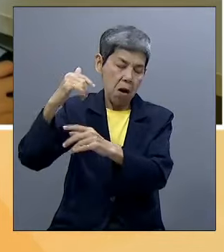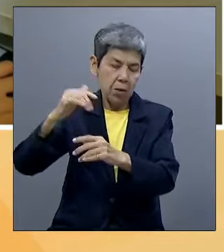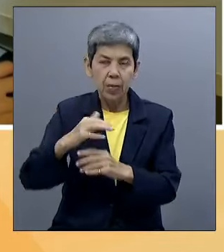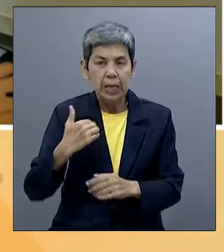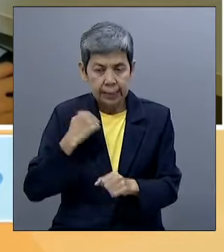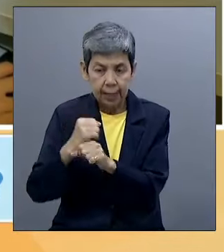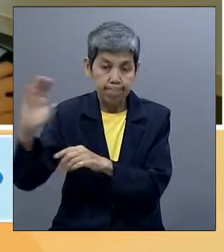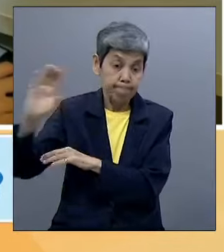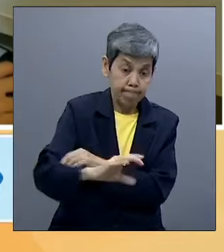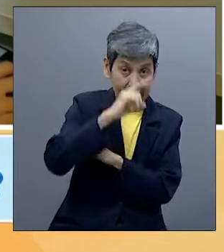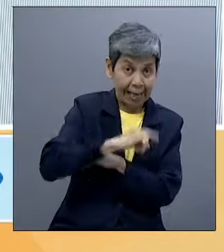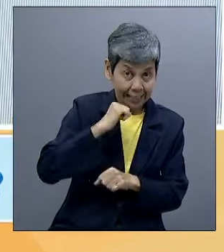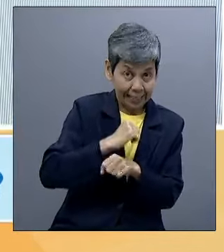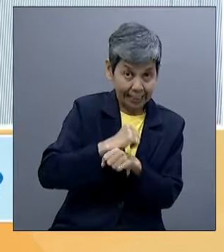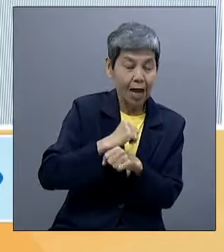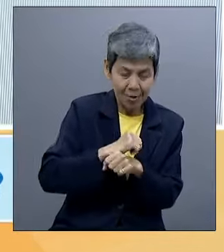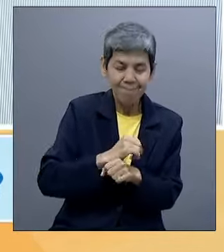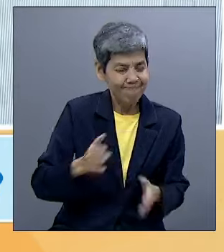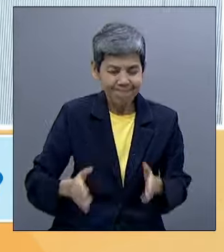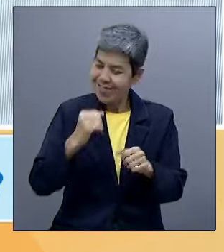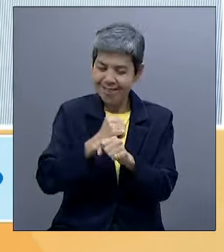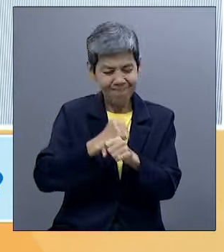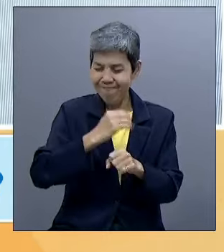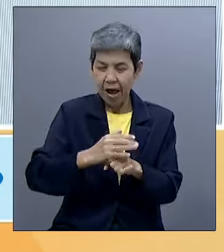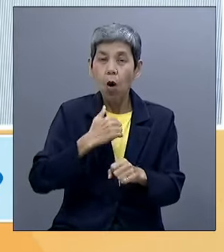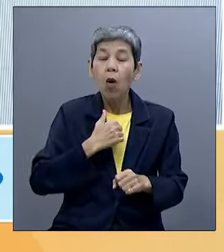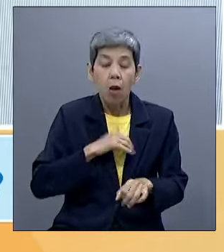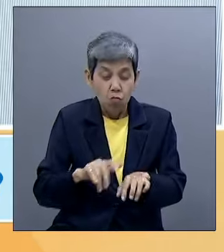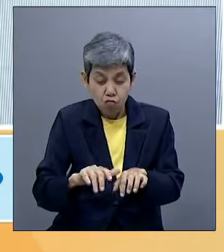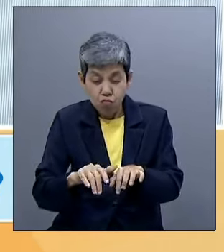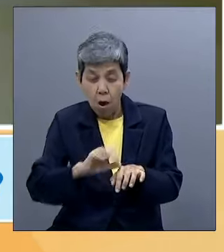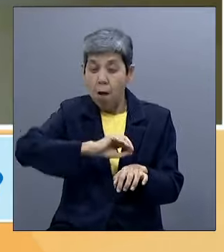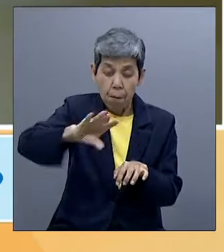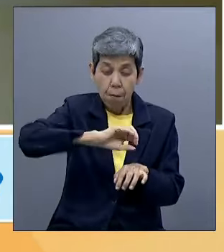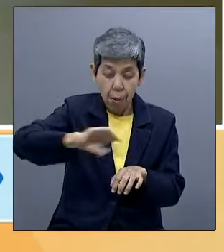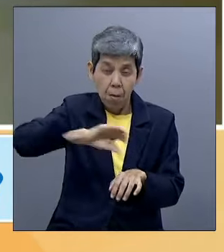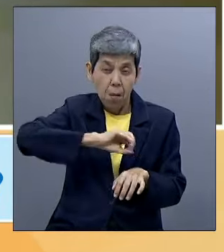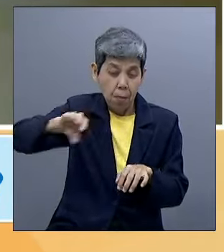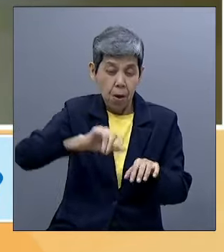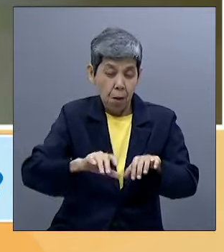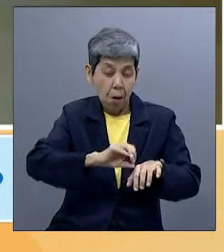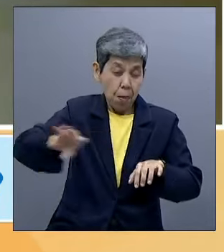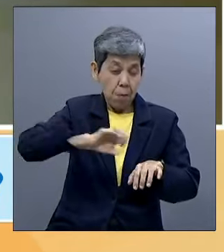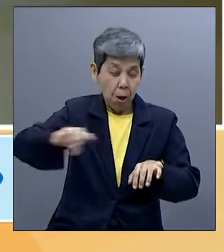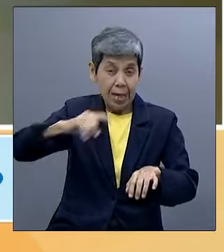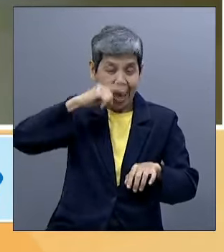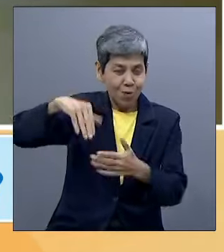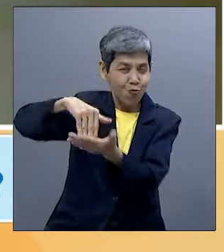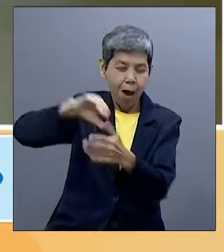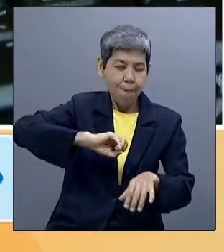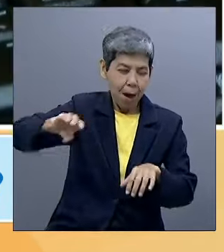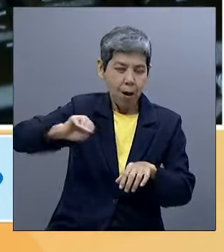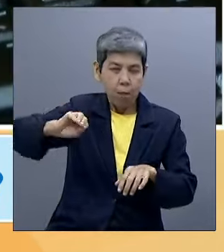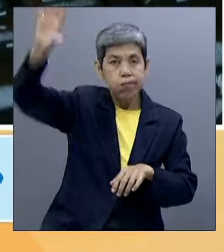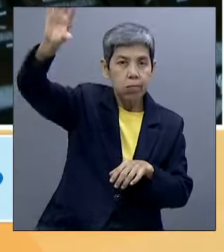ะมาลงทุนแล้วก็มาสร้าง data center ในประเทศไทยนะฮะเวลาที่ data เนี่ยมันวิ่งขึ้นไปใน data center ที่ประเทศไทยเนี่ยนะครับมันก็